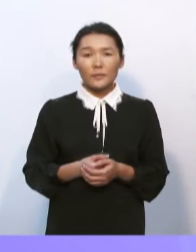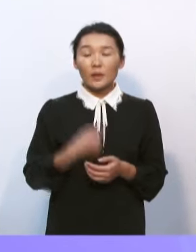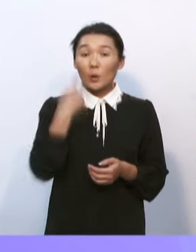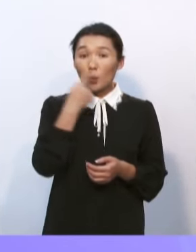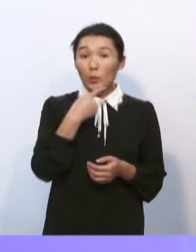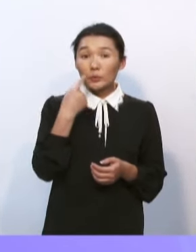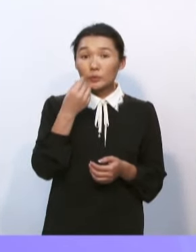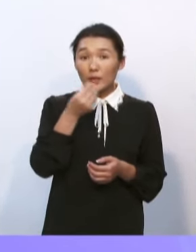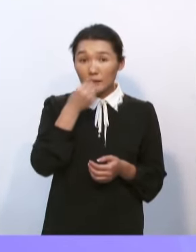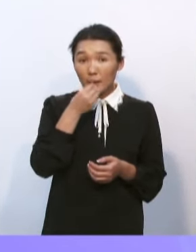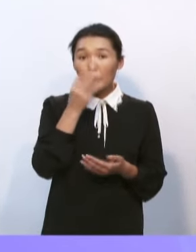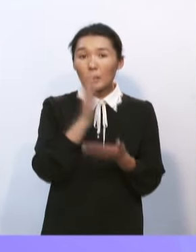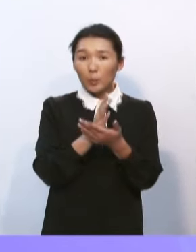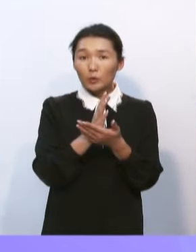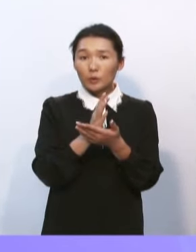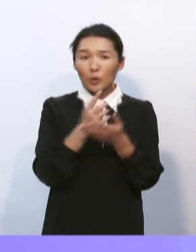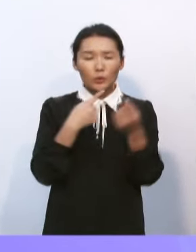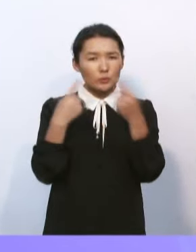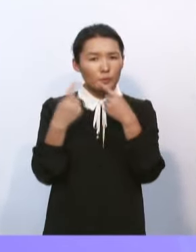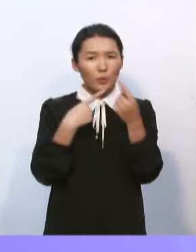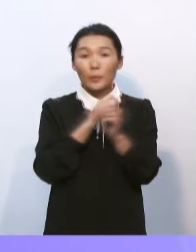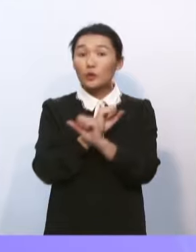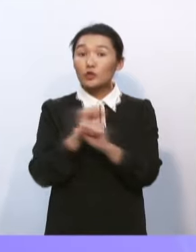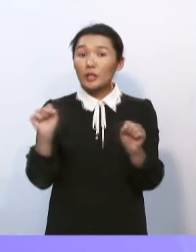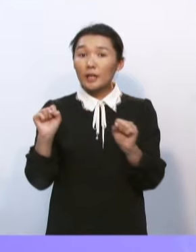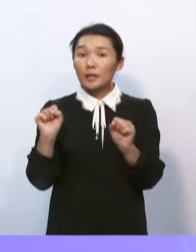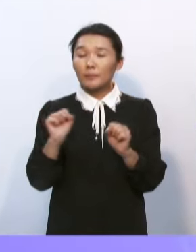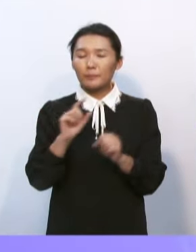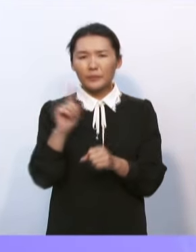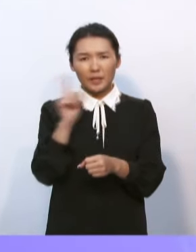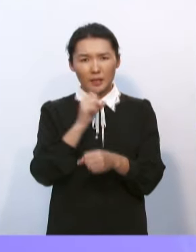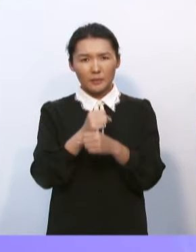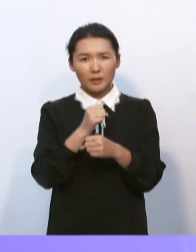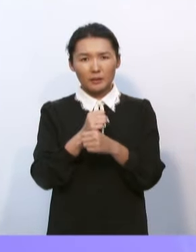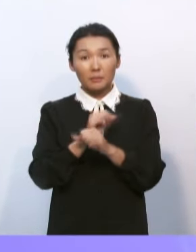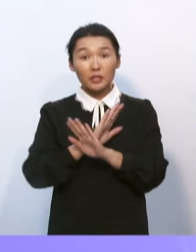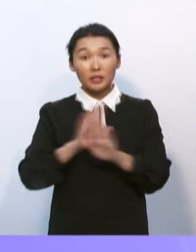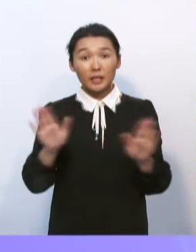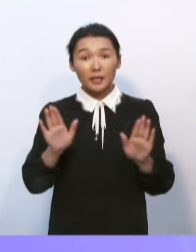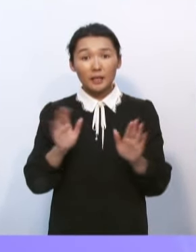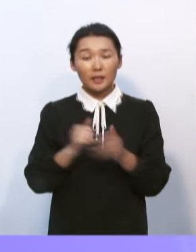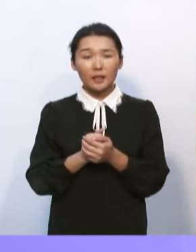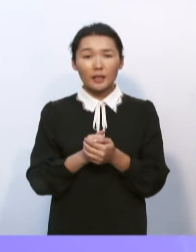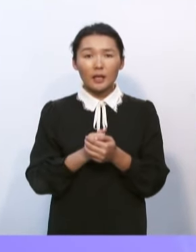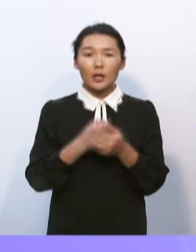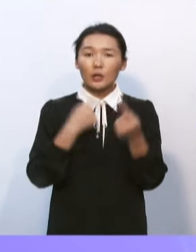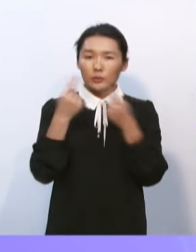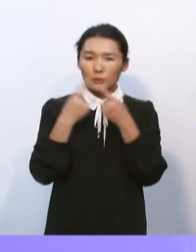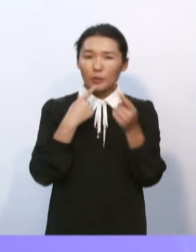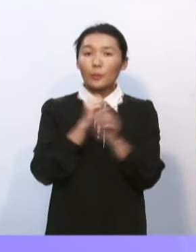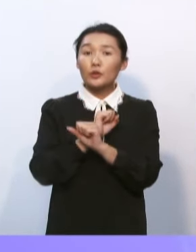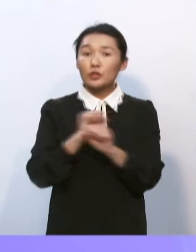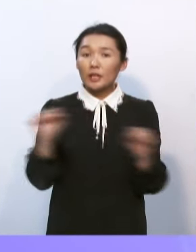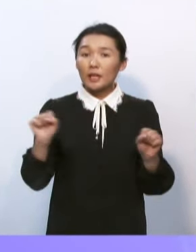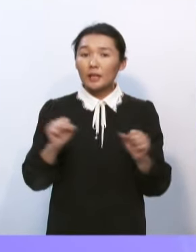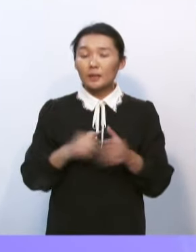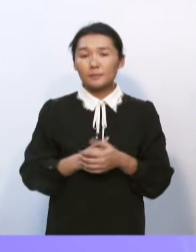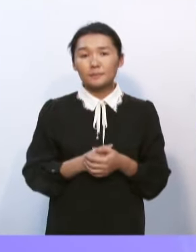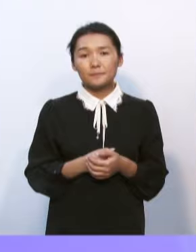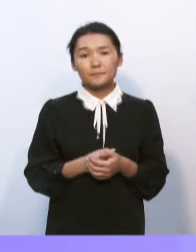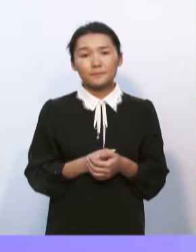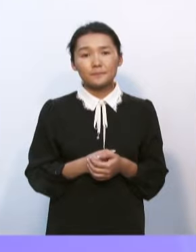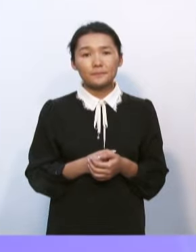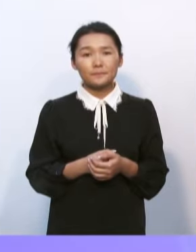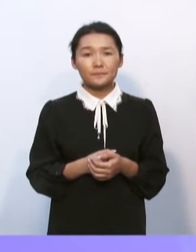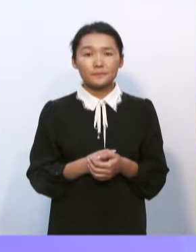Oğuzunda tamak bolso süylö böş gerek. Emne kılbaş gerek? Süylö böş gerek.